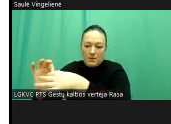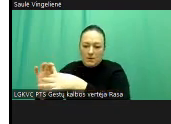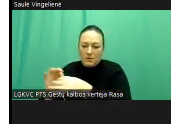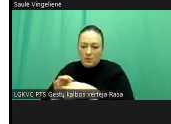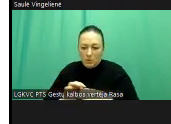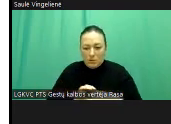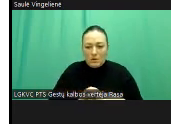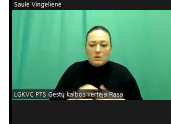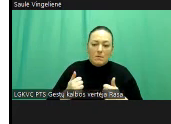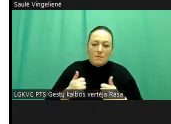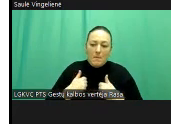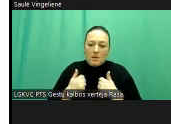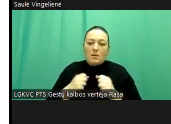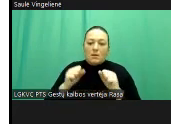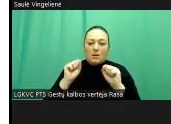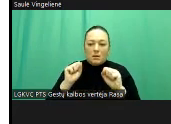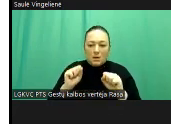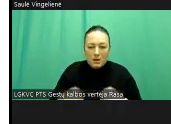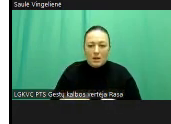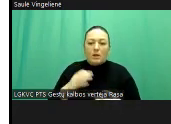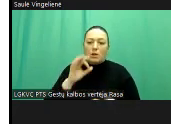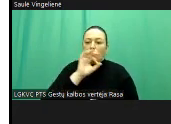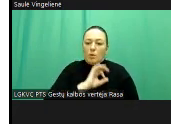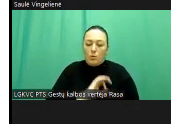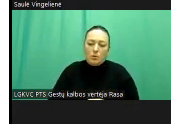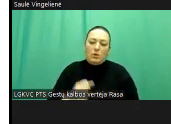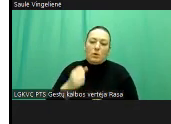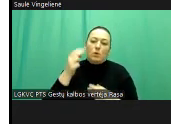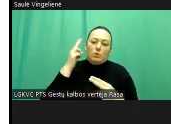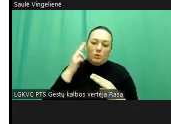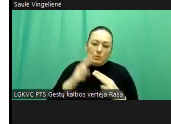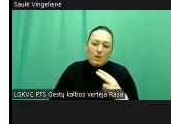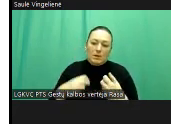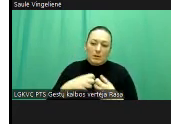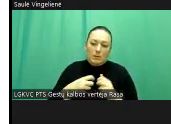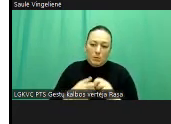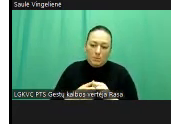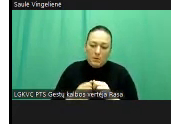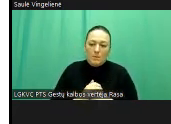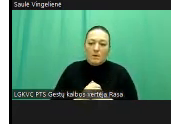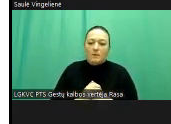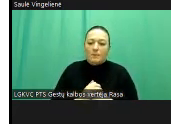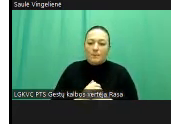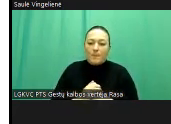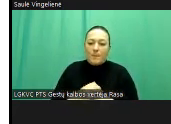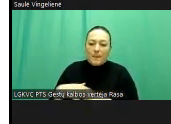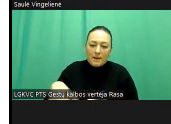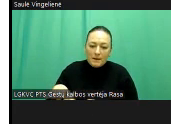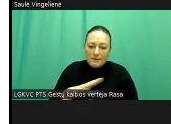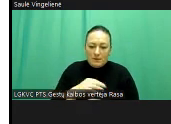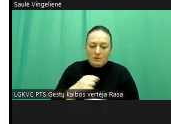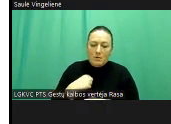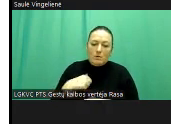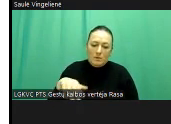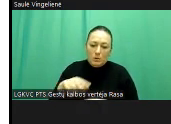savo pastangas, kad galėtų efektyviau, veiksmingiau įspręsti problemas. Ir mes su tuo visiškai